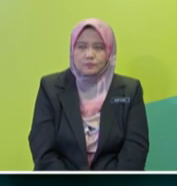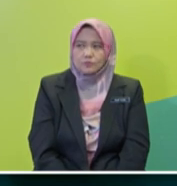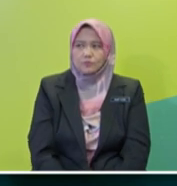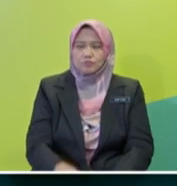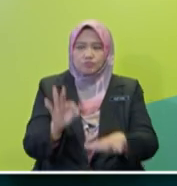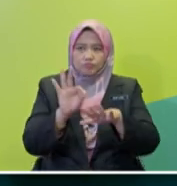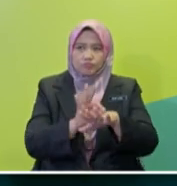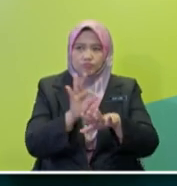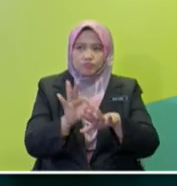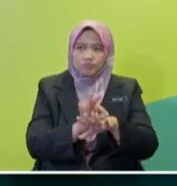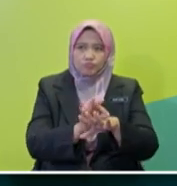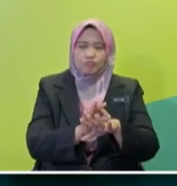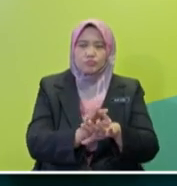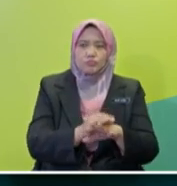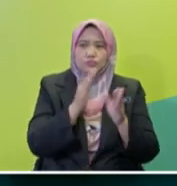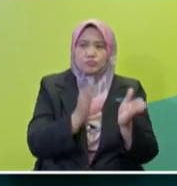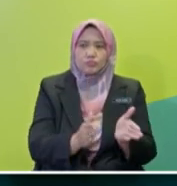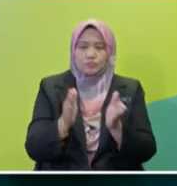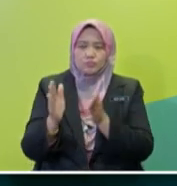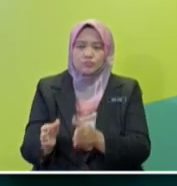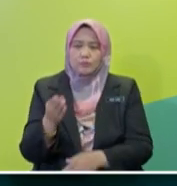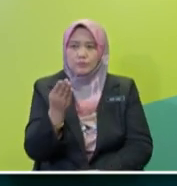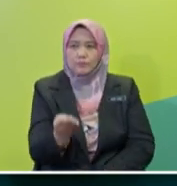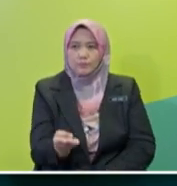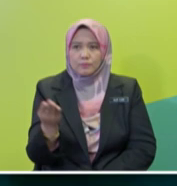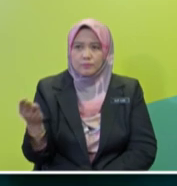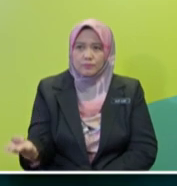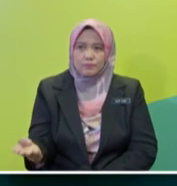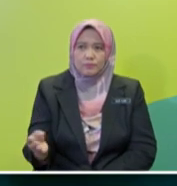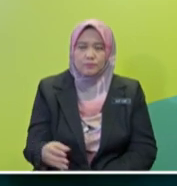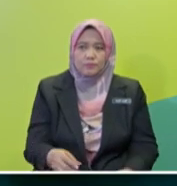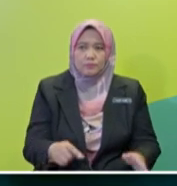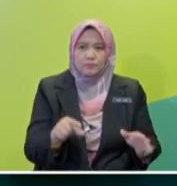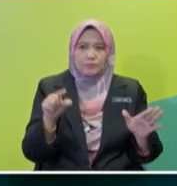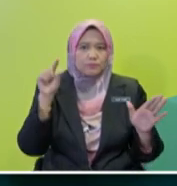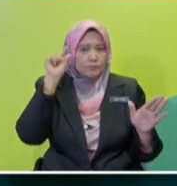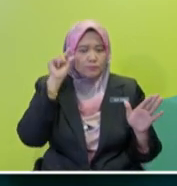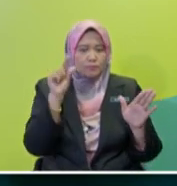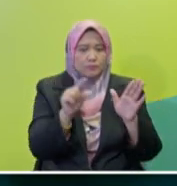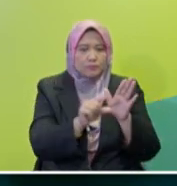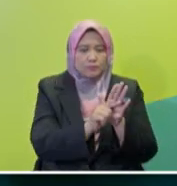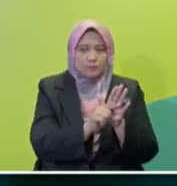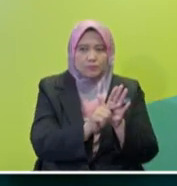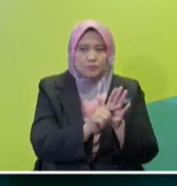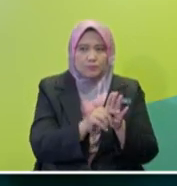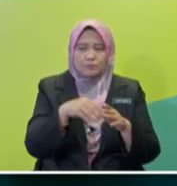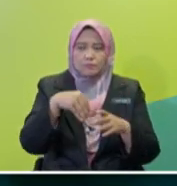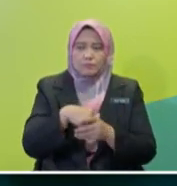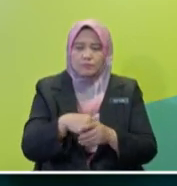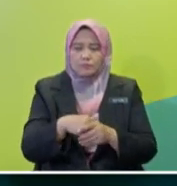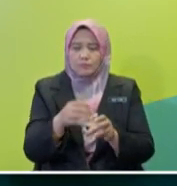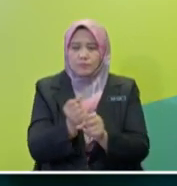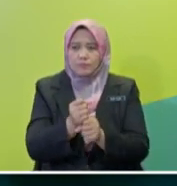berfungsi sebagai satu susunan bahan grafik dalam bentuk ilustrasi atau image yang akan dipersembahkan